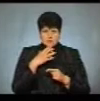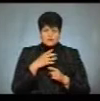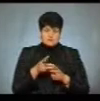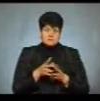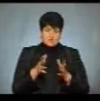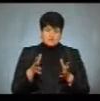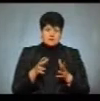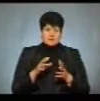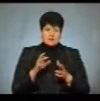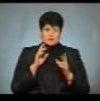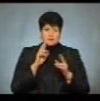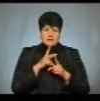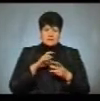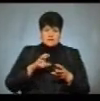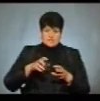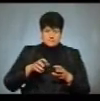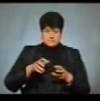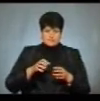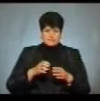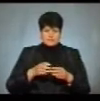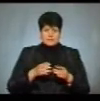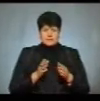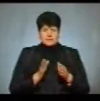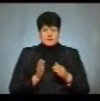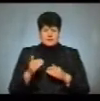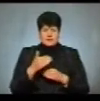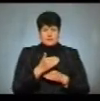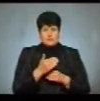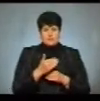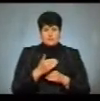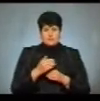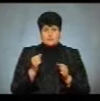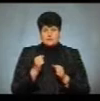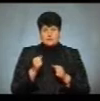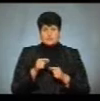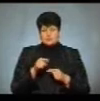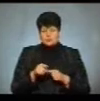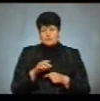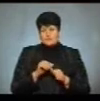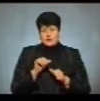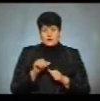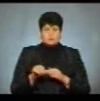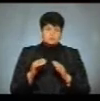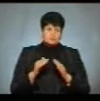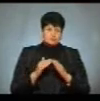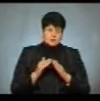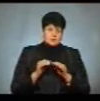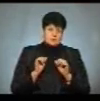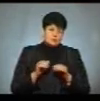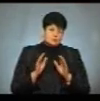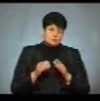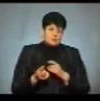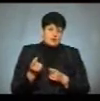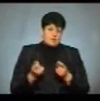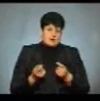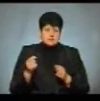через несправні змішувачі передавлює в трубопроводи гарячого водопостачання. Тому в деяких будинках може бути